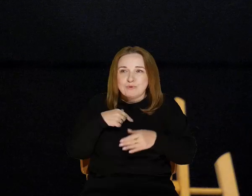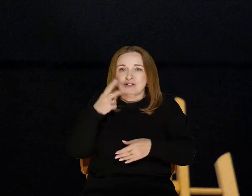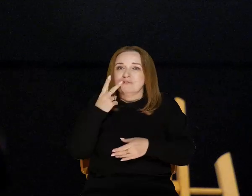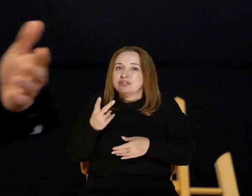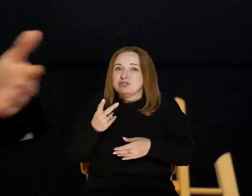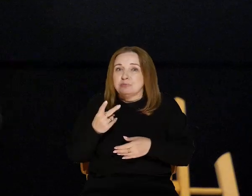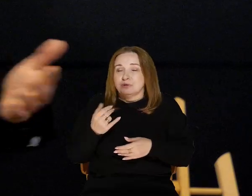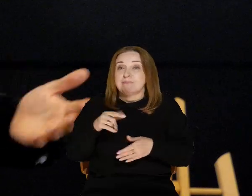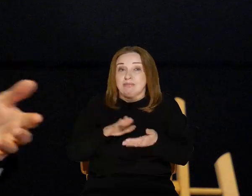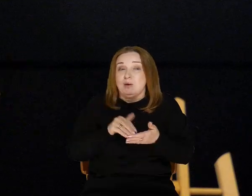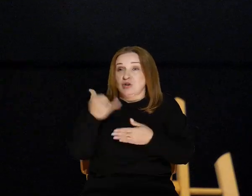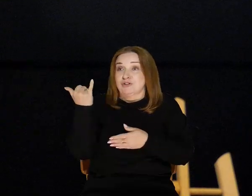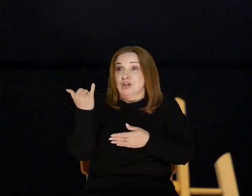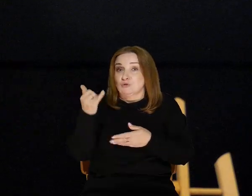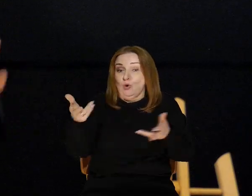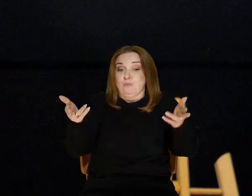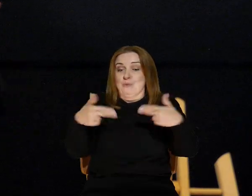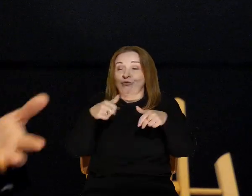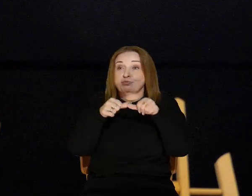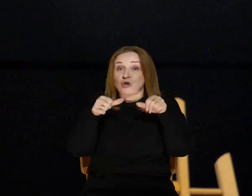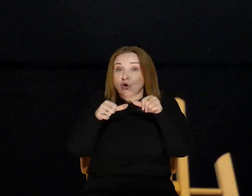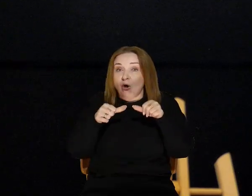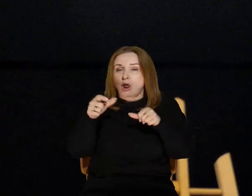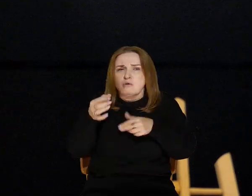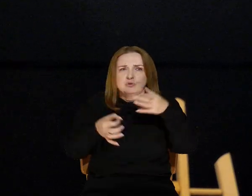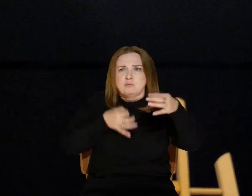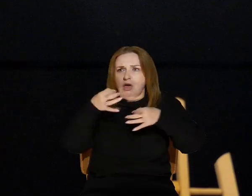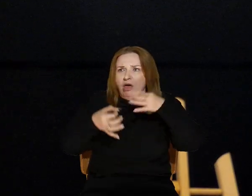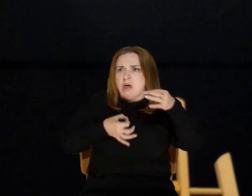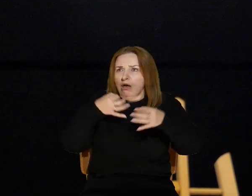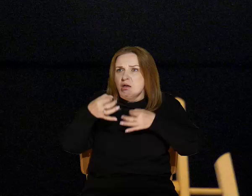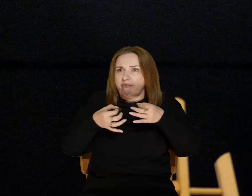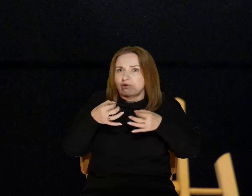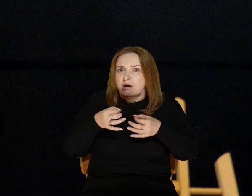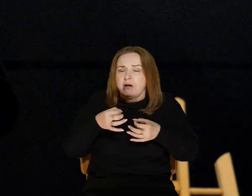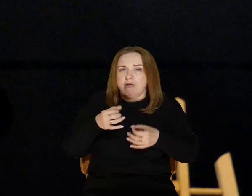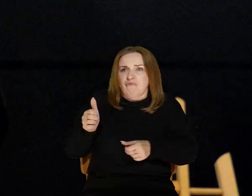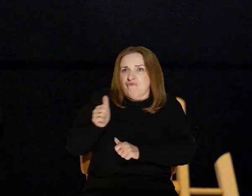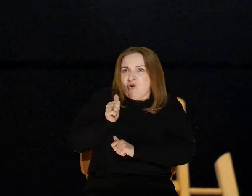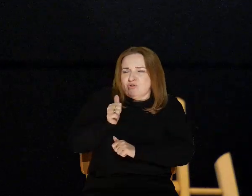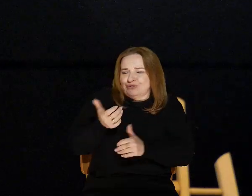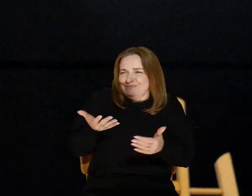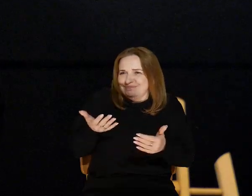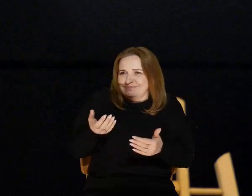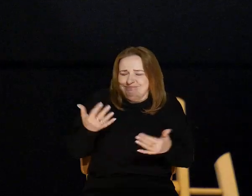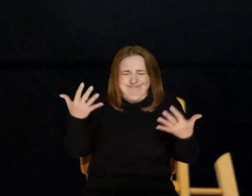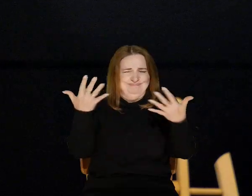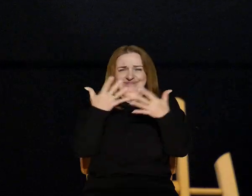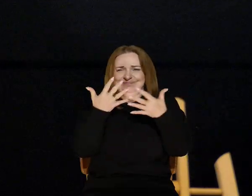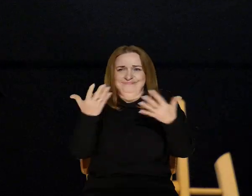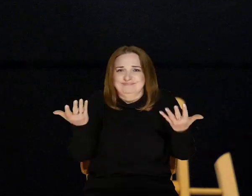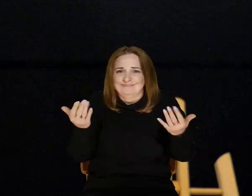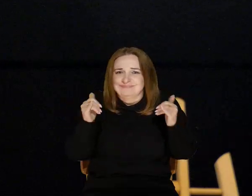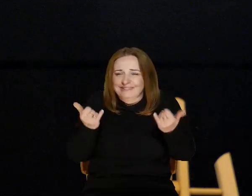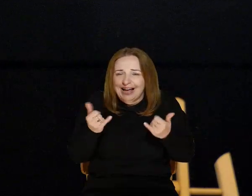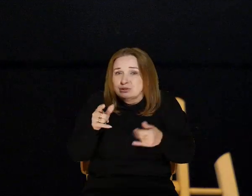wiem, no, moje dziecko wróciło z przedszkola i zaczęło mi śpiewać piosenki legionowe, które tam śpiewali. No to są jakieś w ogóle straszne historie